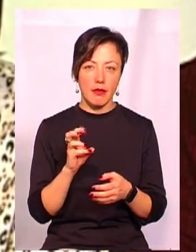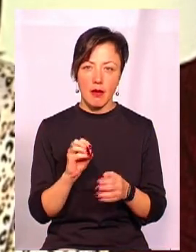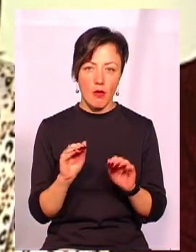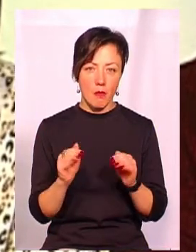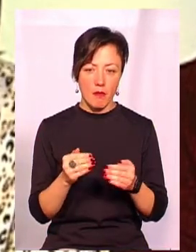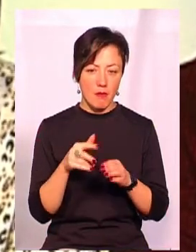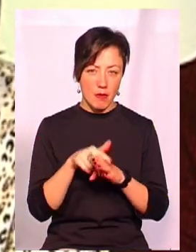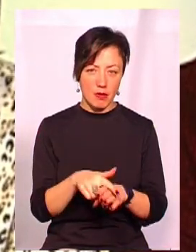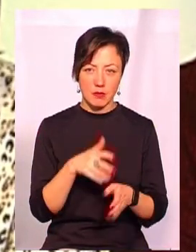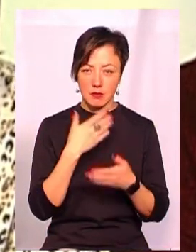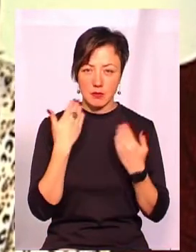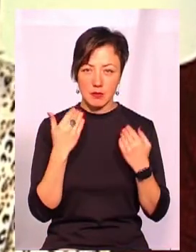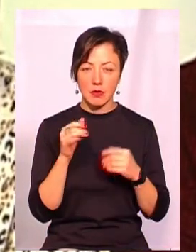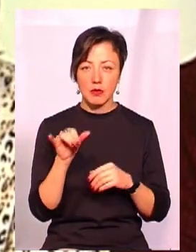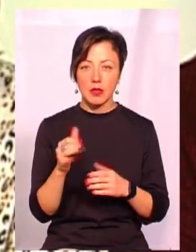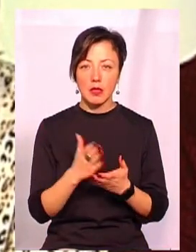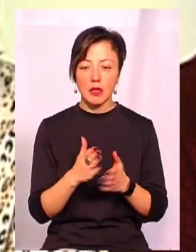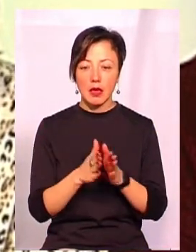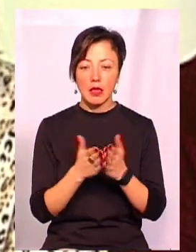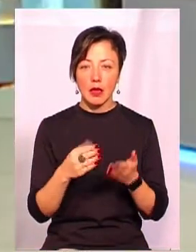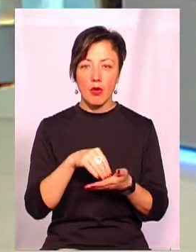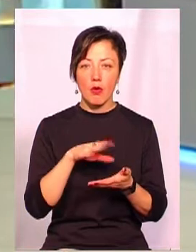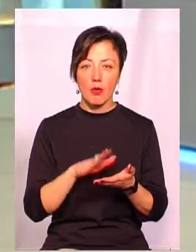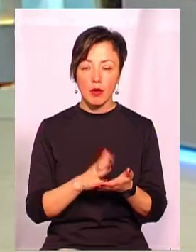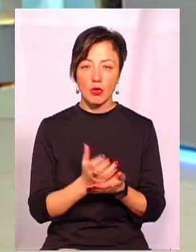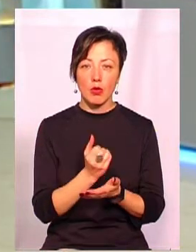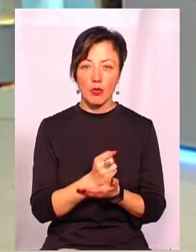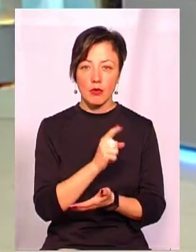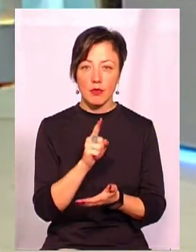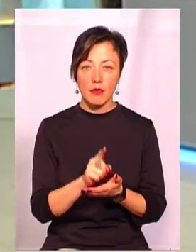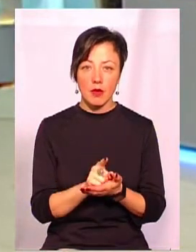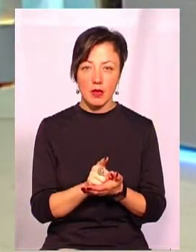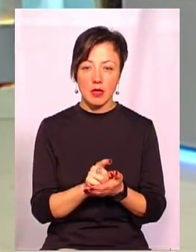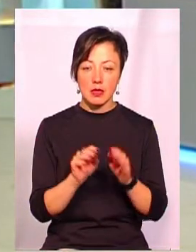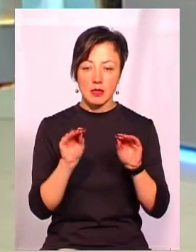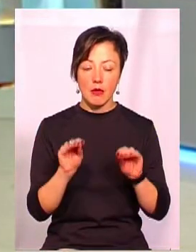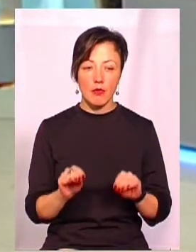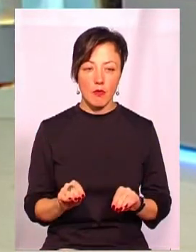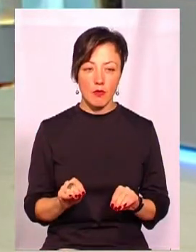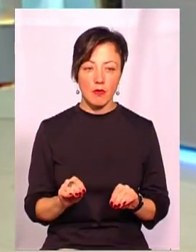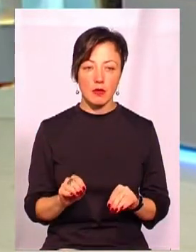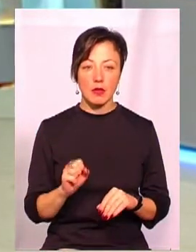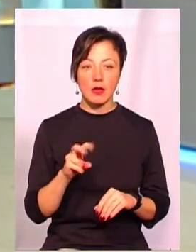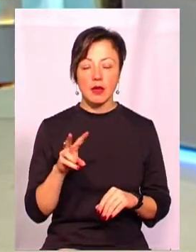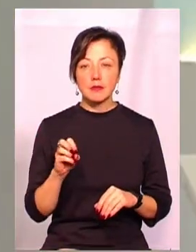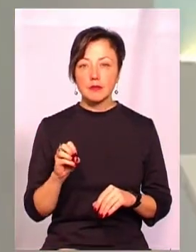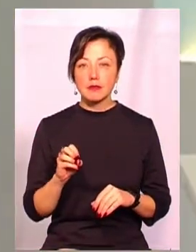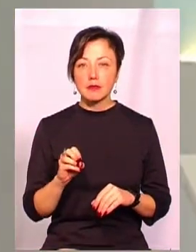тільки, що є книга обліку доходів, яку вони повинні заповнювати. Але хоча